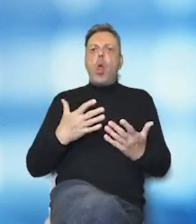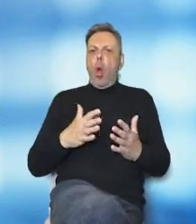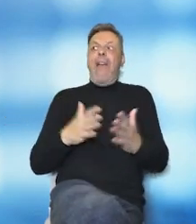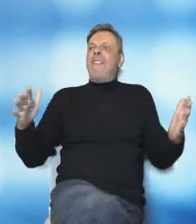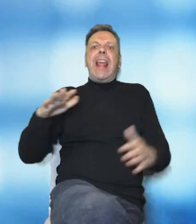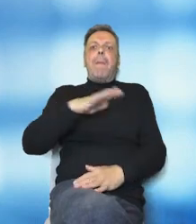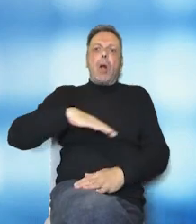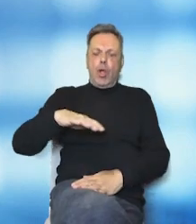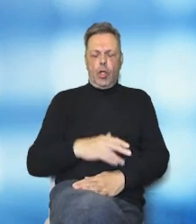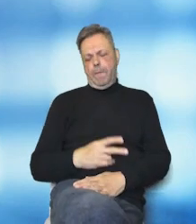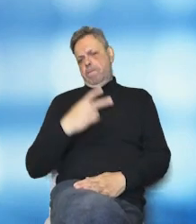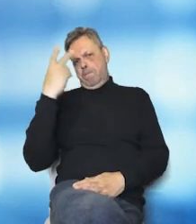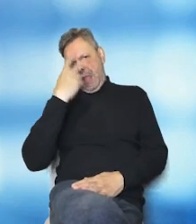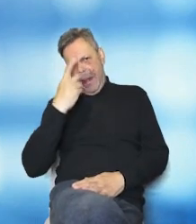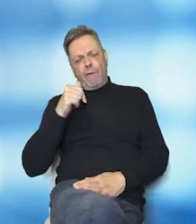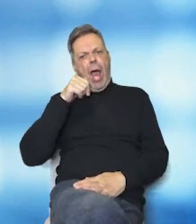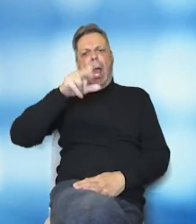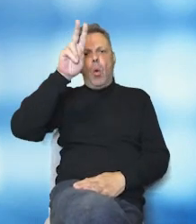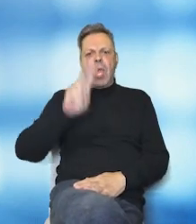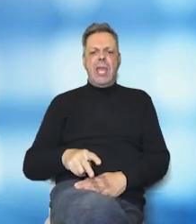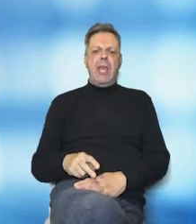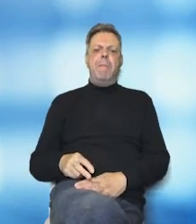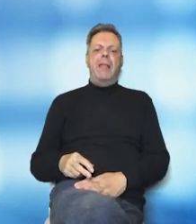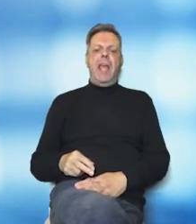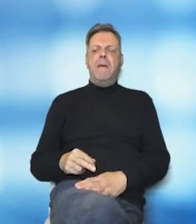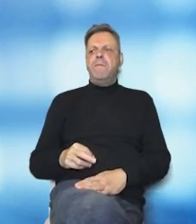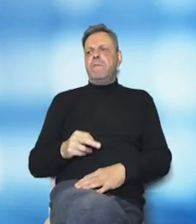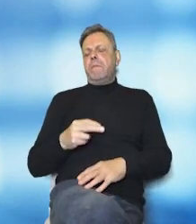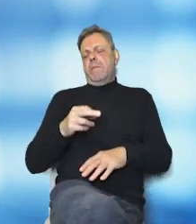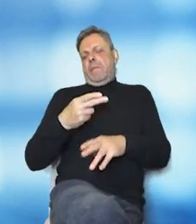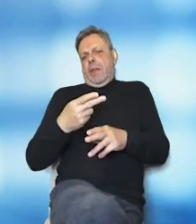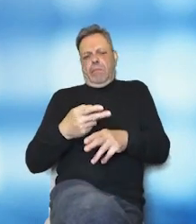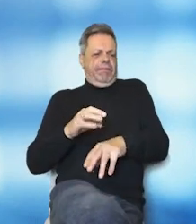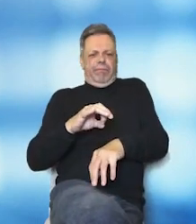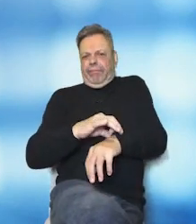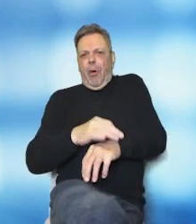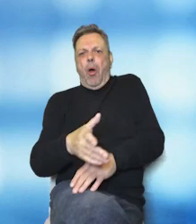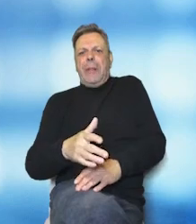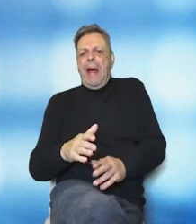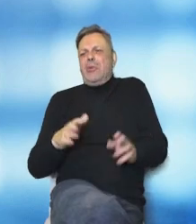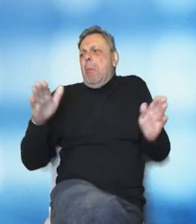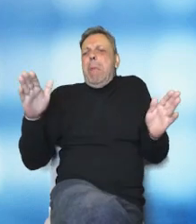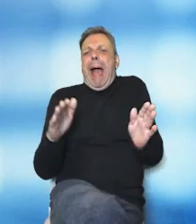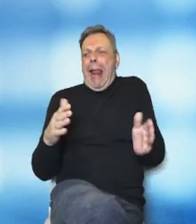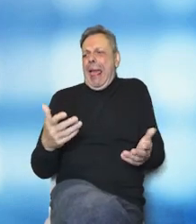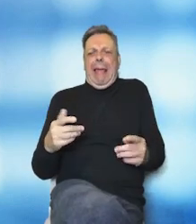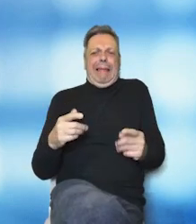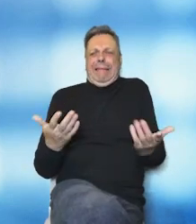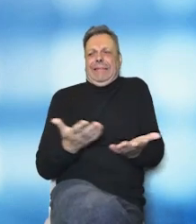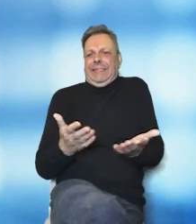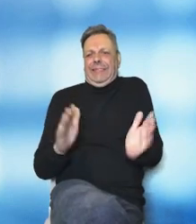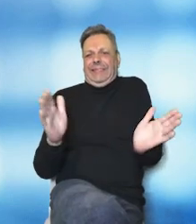velik. Naravno, ako vi imate ordinaciju kvadrature koja je minimalna